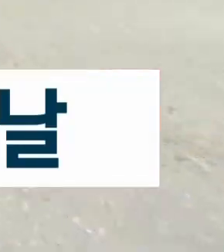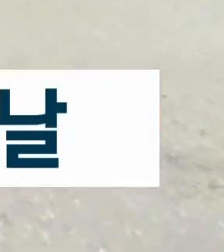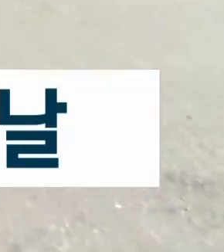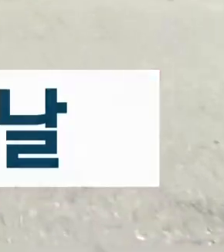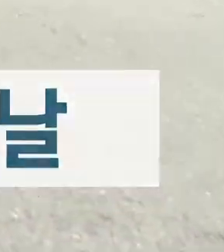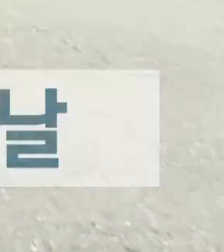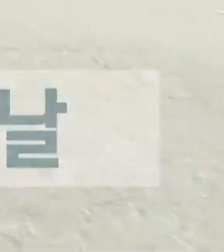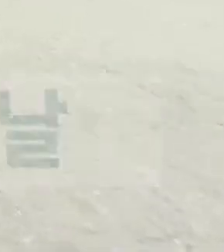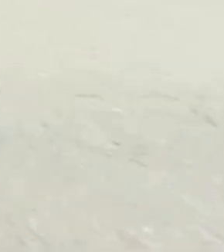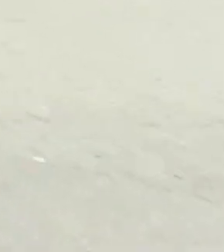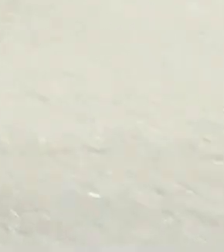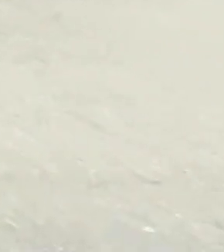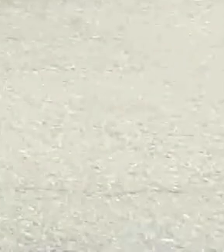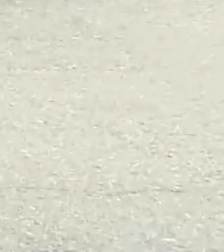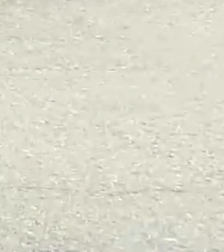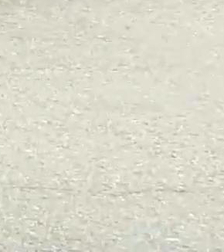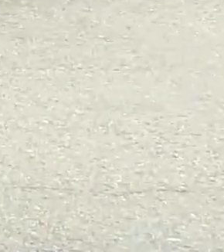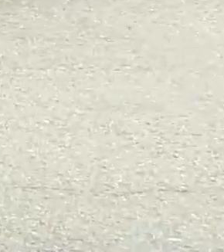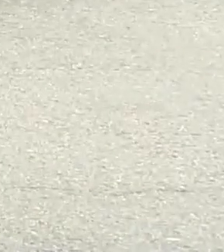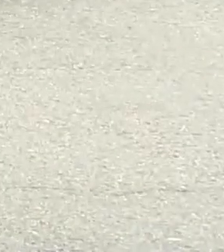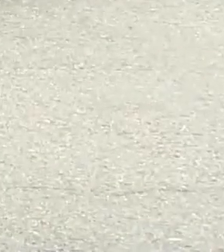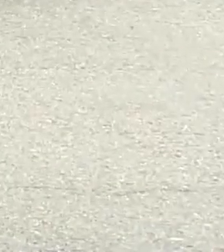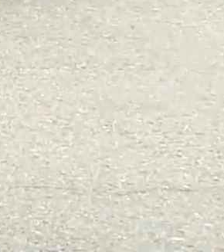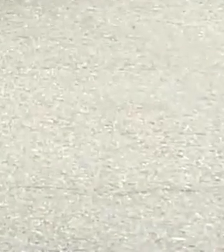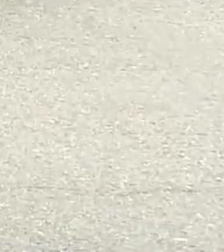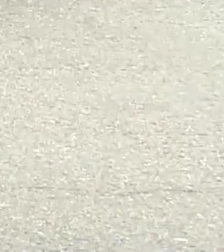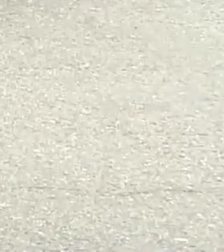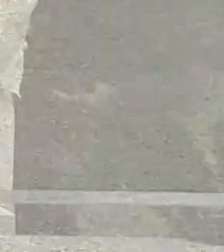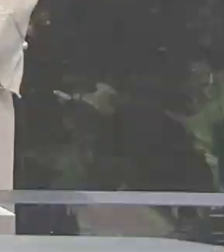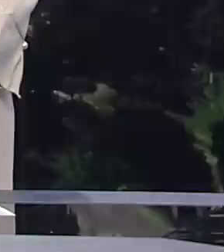운전자들은 혼란스러워하고 있습니다.